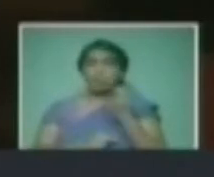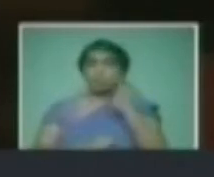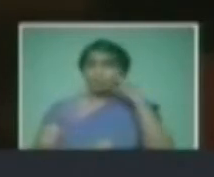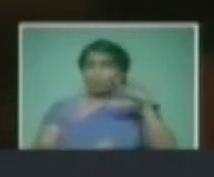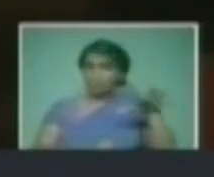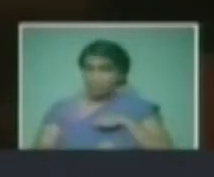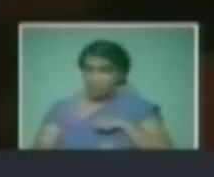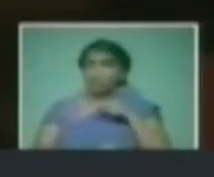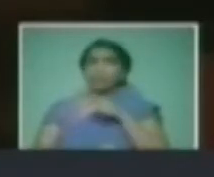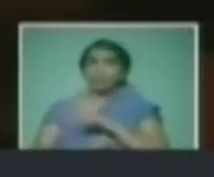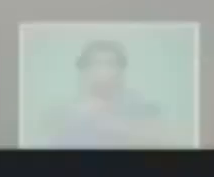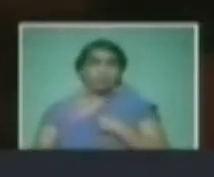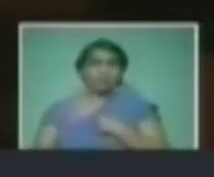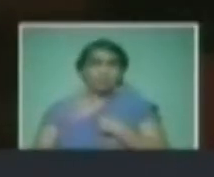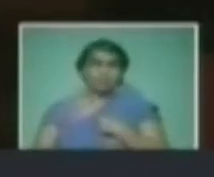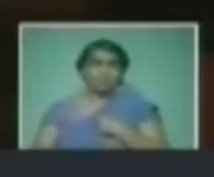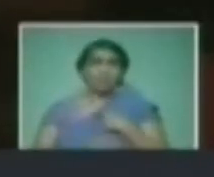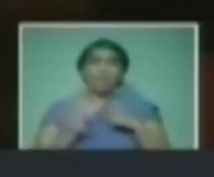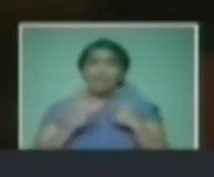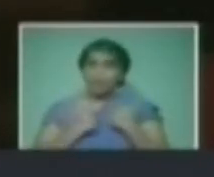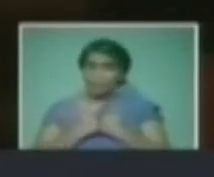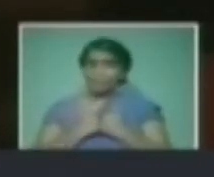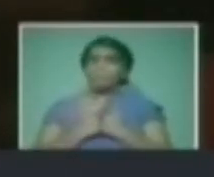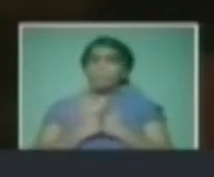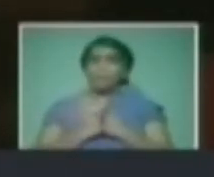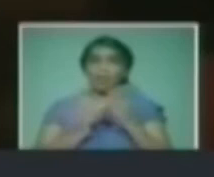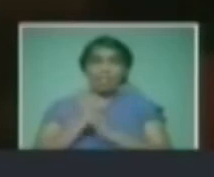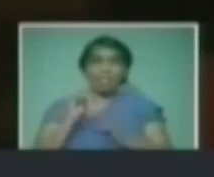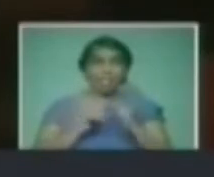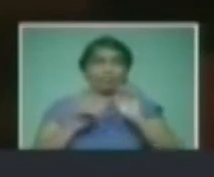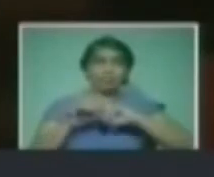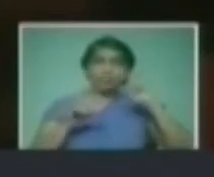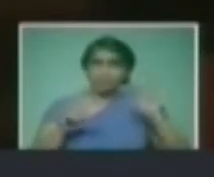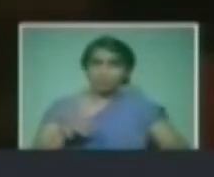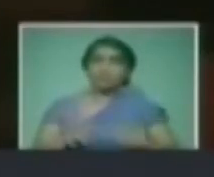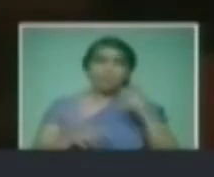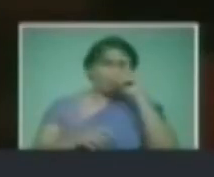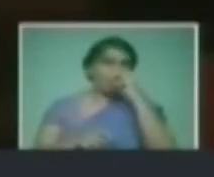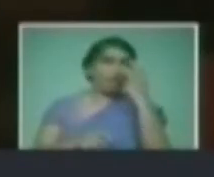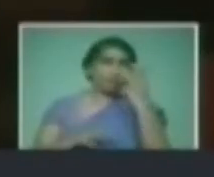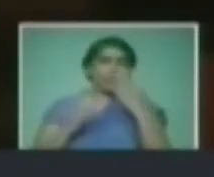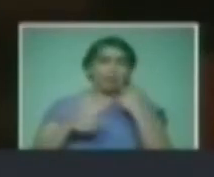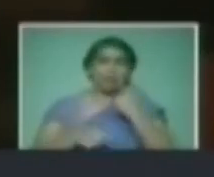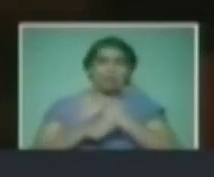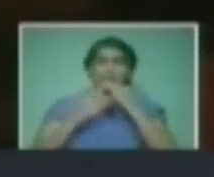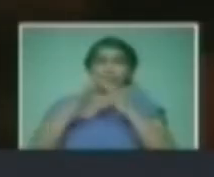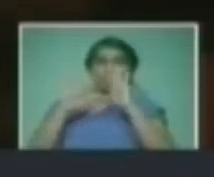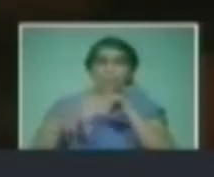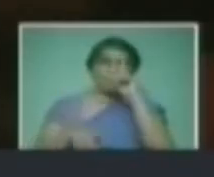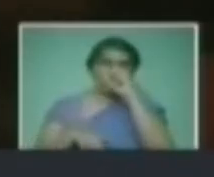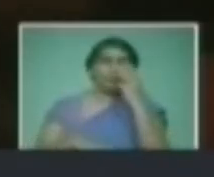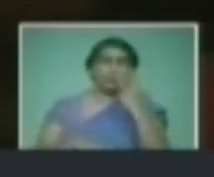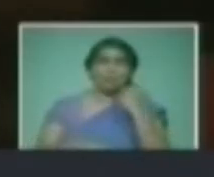அரச நிதியை மோசடி செய்ததாக நீங்கள் எம்மீது குற்றச்சாட்டு முன்வைக்கிறீர்கள். அமைச்சு பதவியில் இருந்து விலகிய பின்னர் சாதாரணமாக